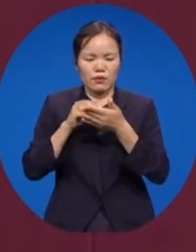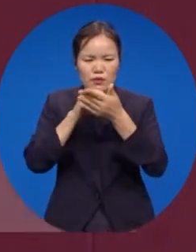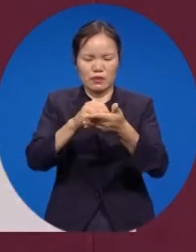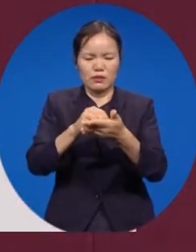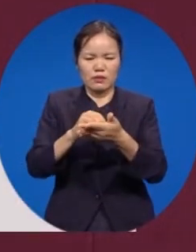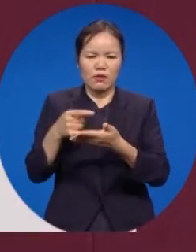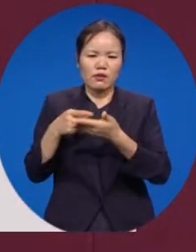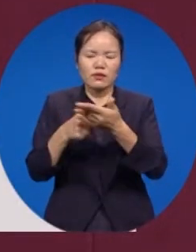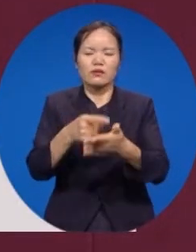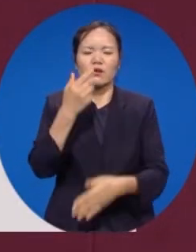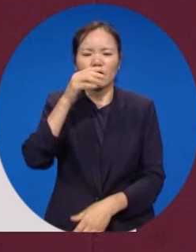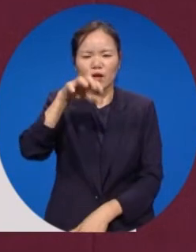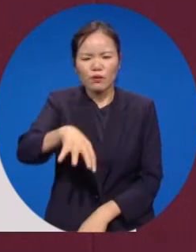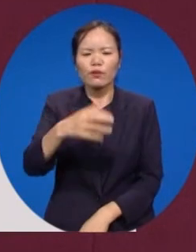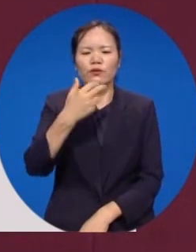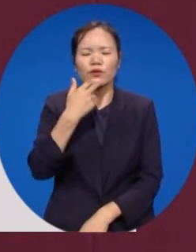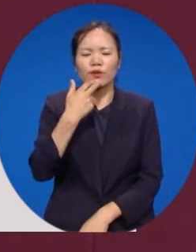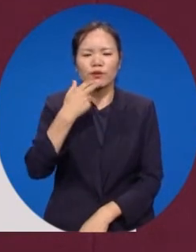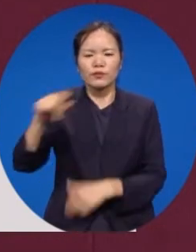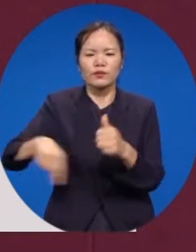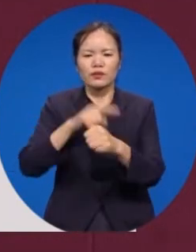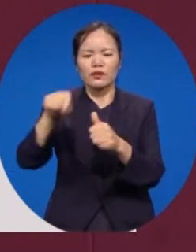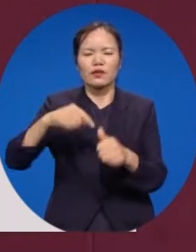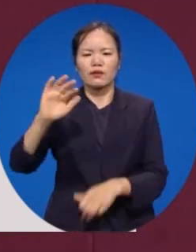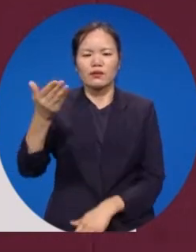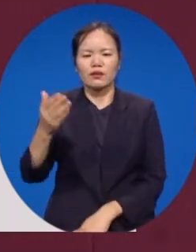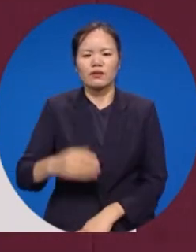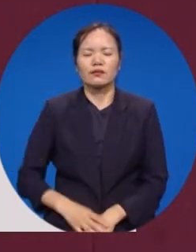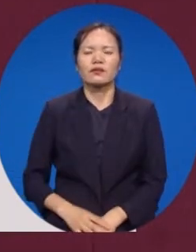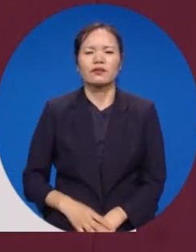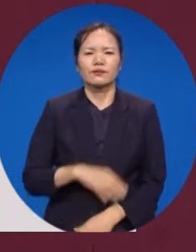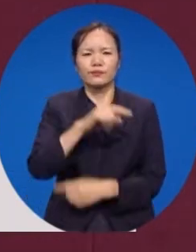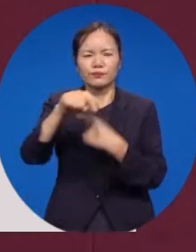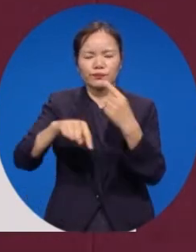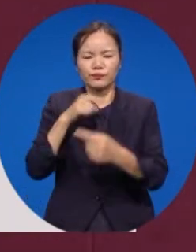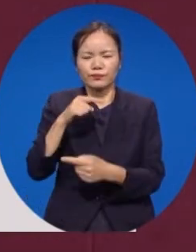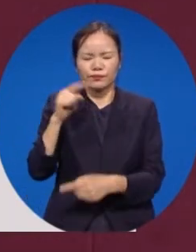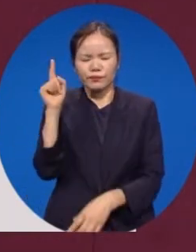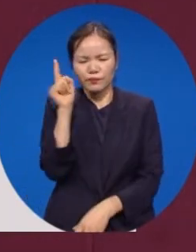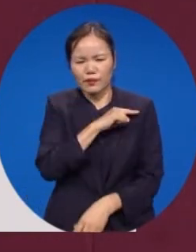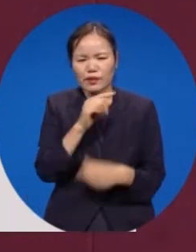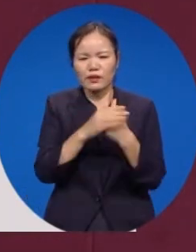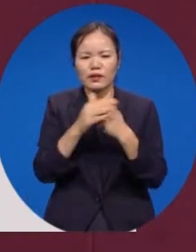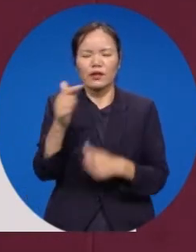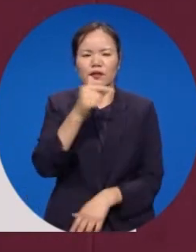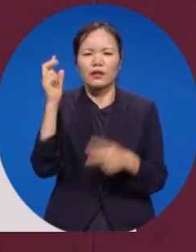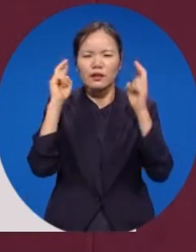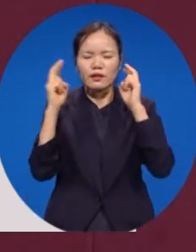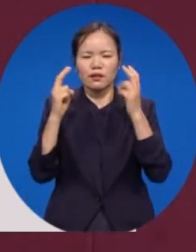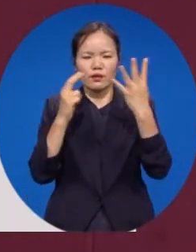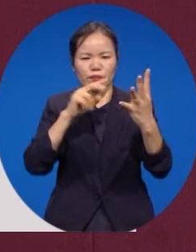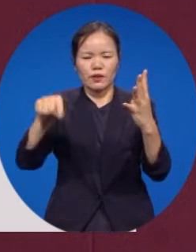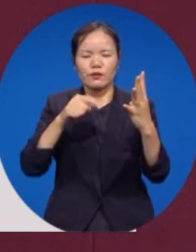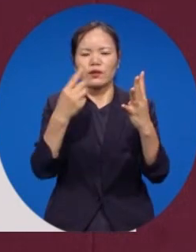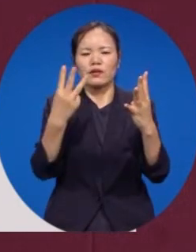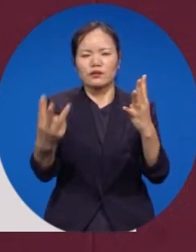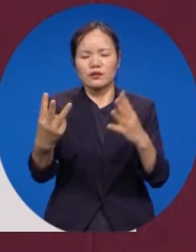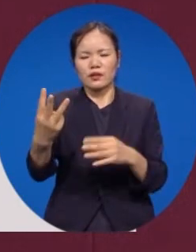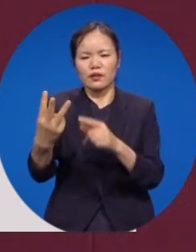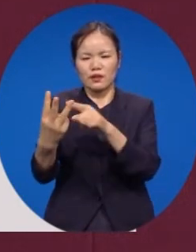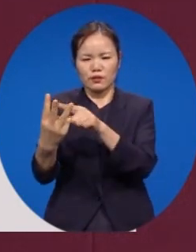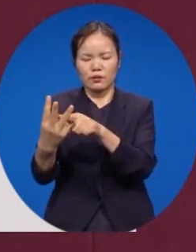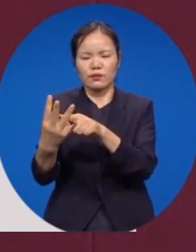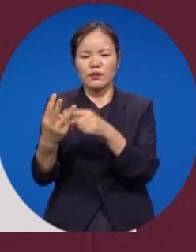빙하기에 들어섰습니다. 경영 악화로 대기업 네 곳 중에서 세 곳이